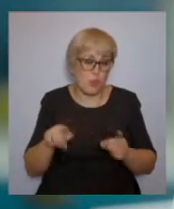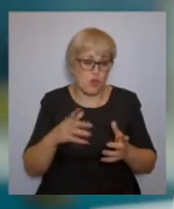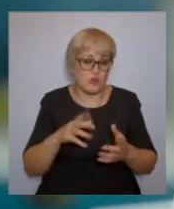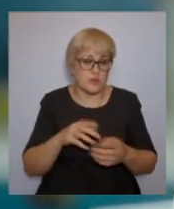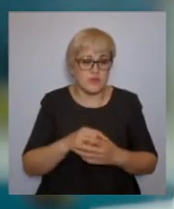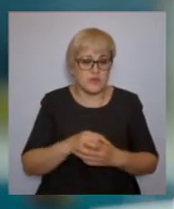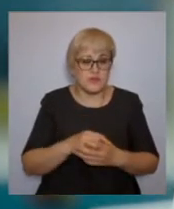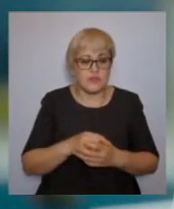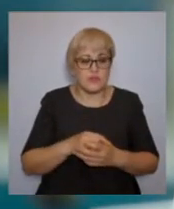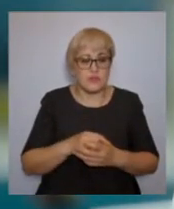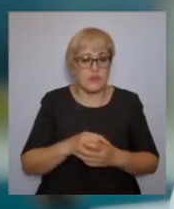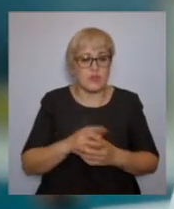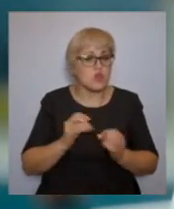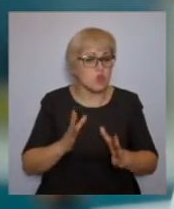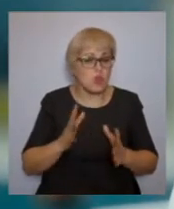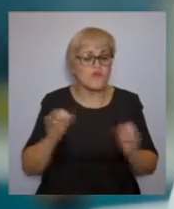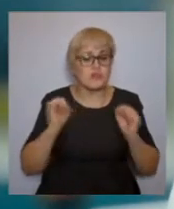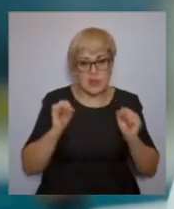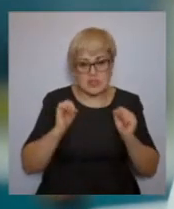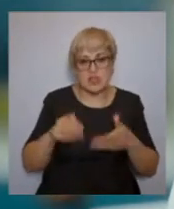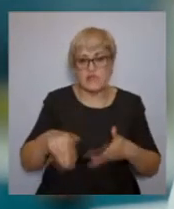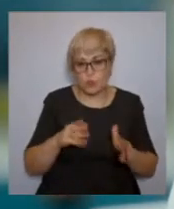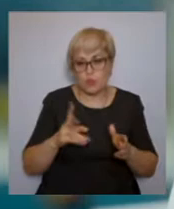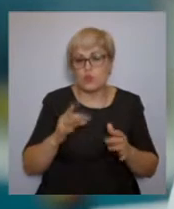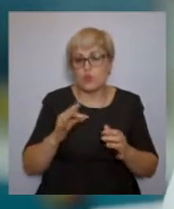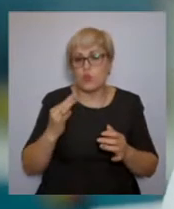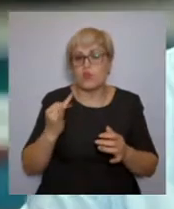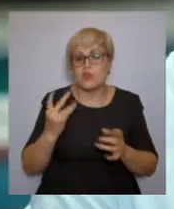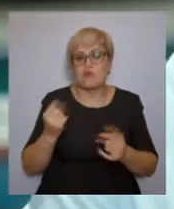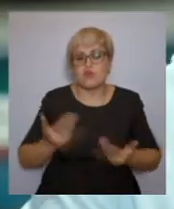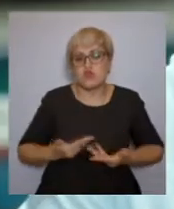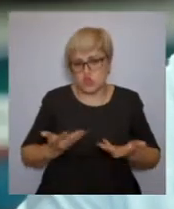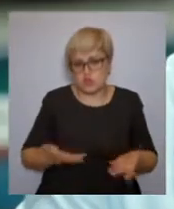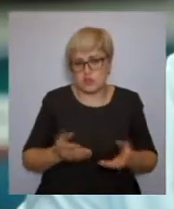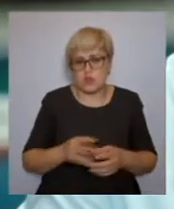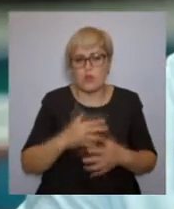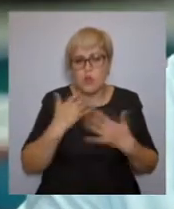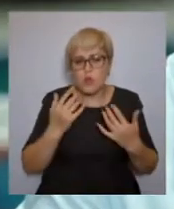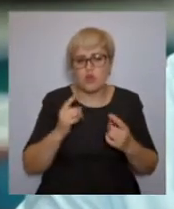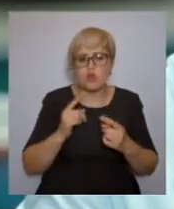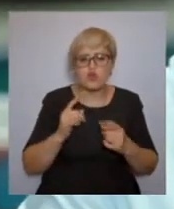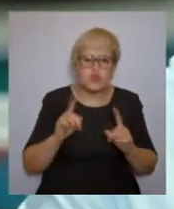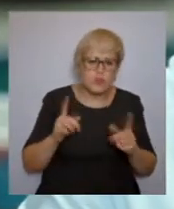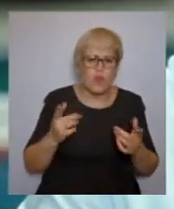много чему она меня научила и продолжает учить